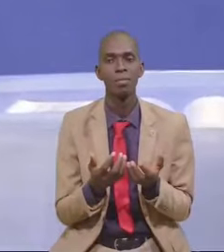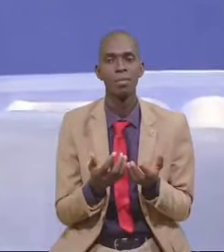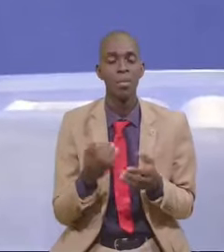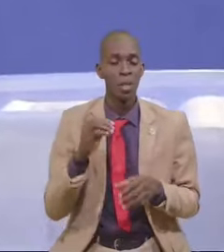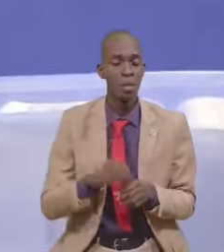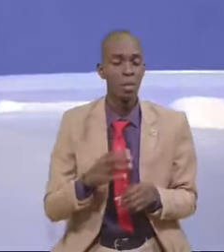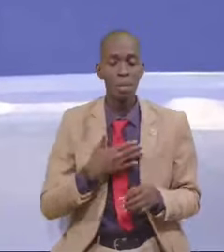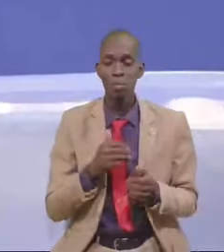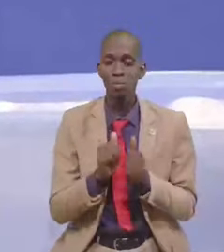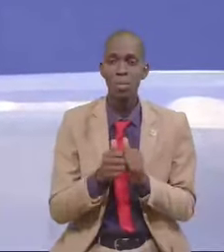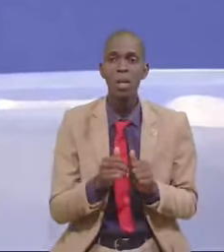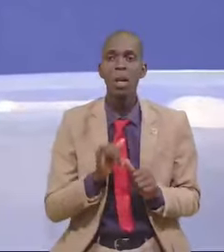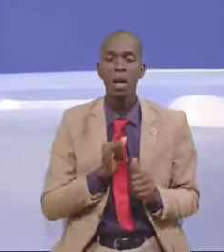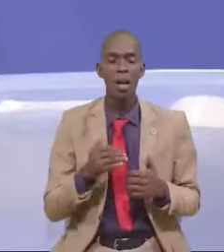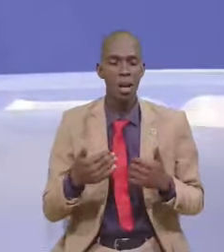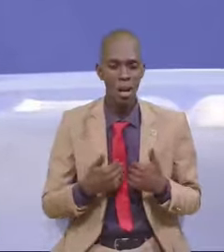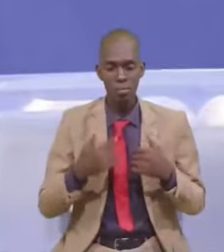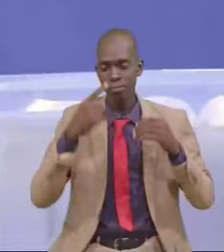Dans ma poursuite, j'ai la décision.